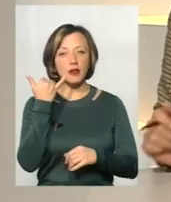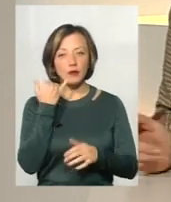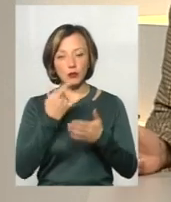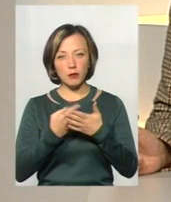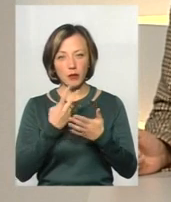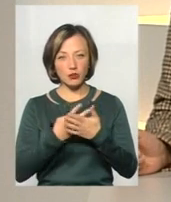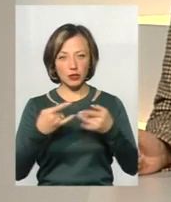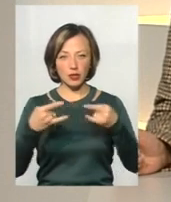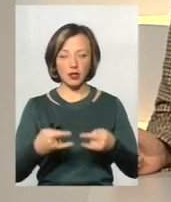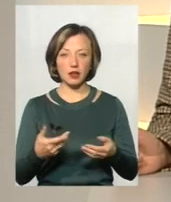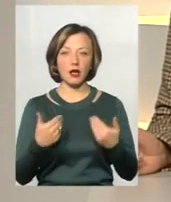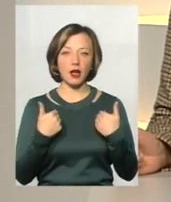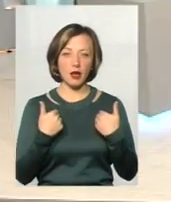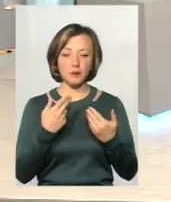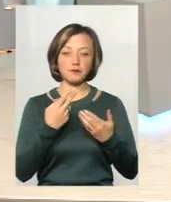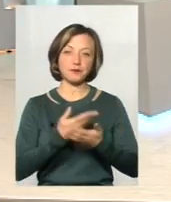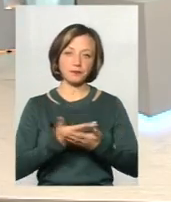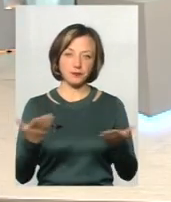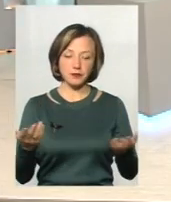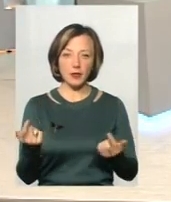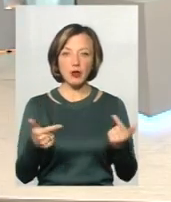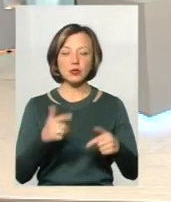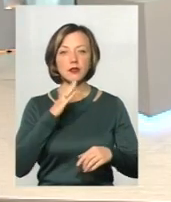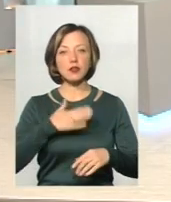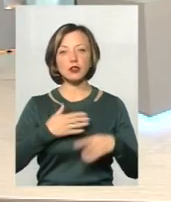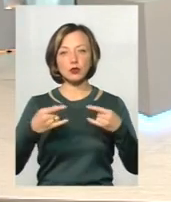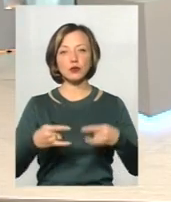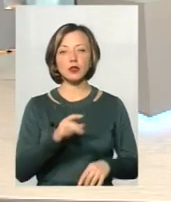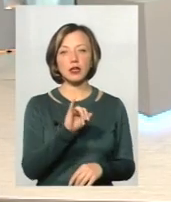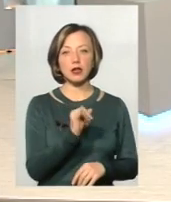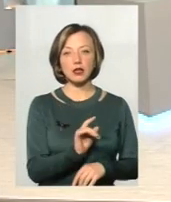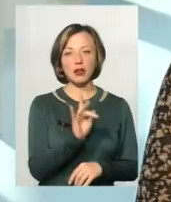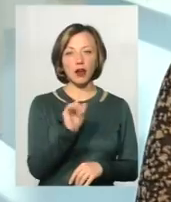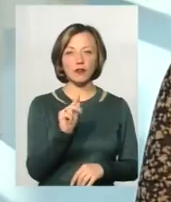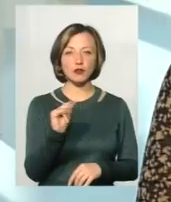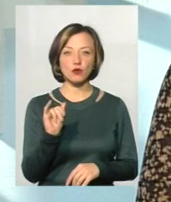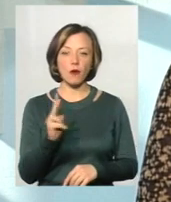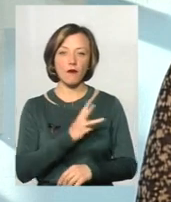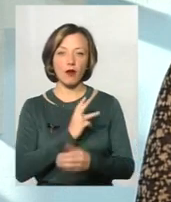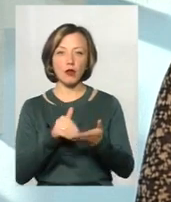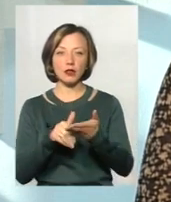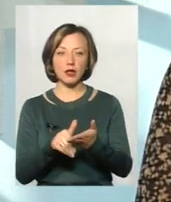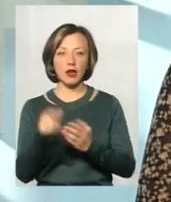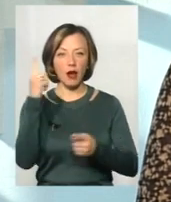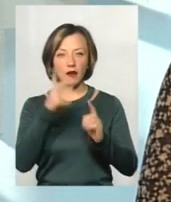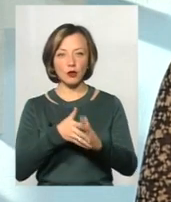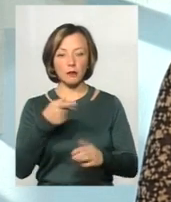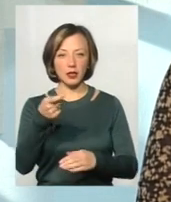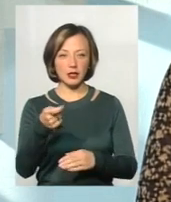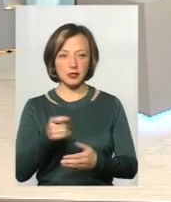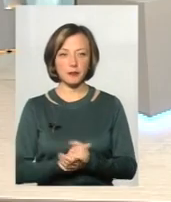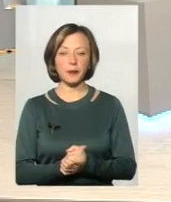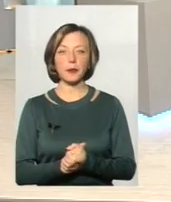які бачите на екранах. А я представляю наших гостей. В нашій студії сьогодні пані Ірина Кравчук, волонтер та автор петиції. Доброго дня. Доброго